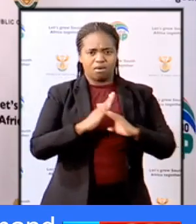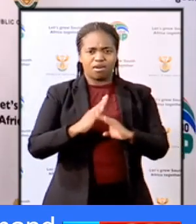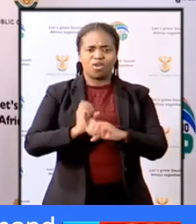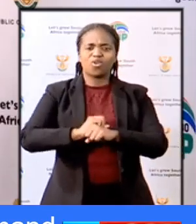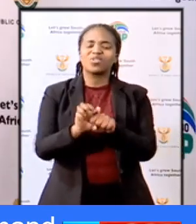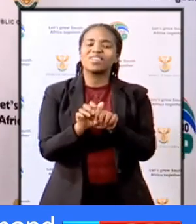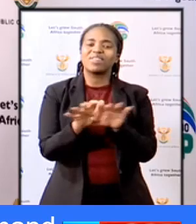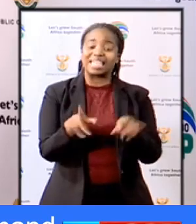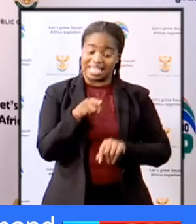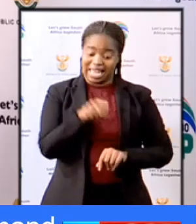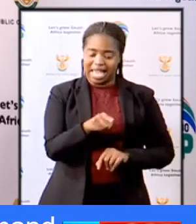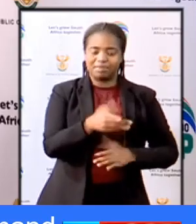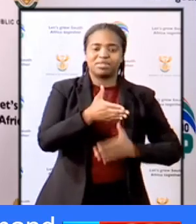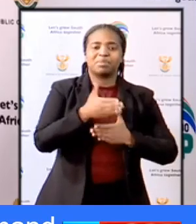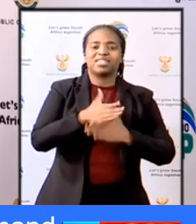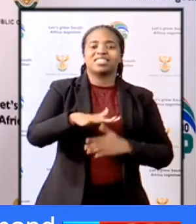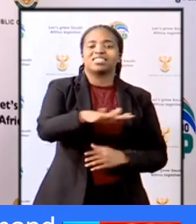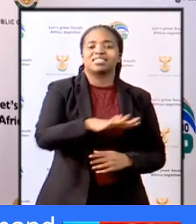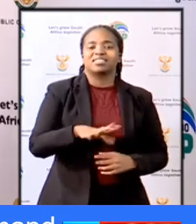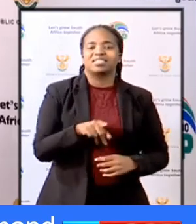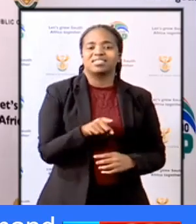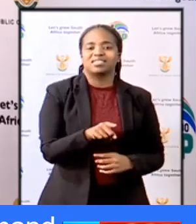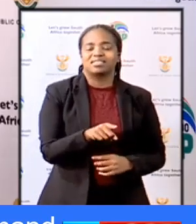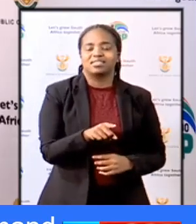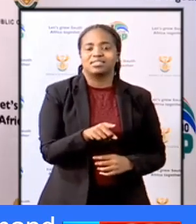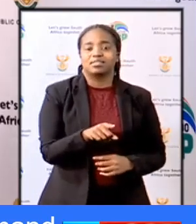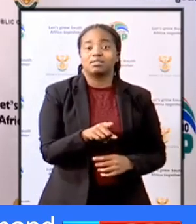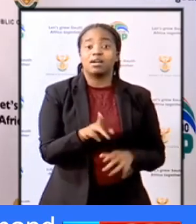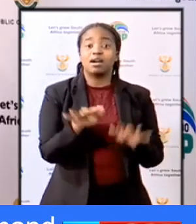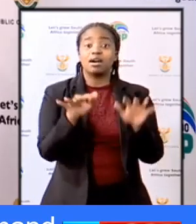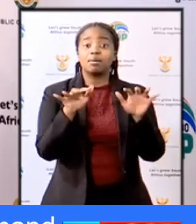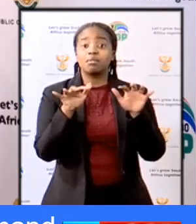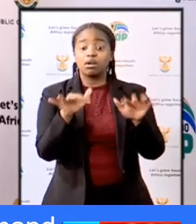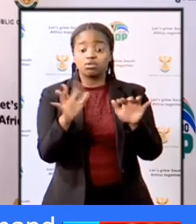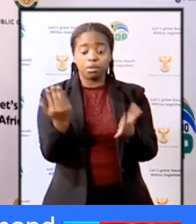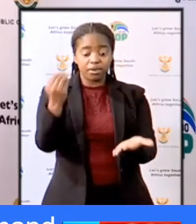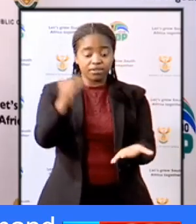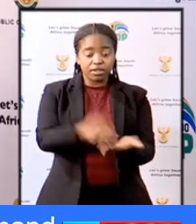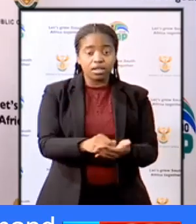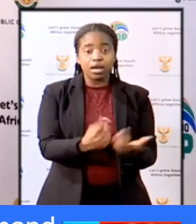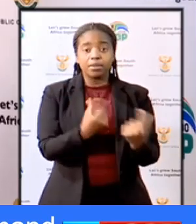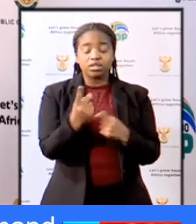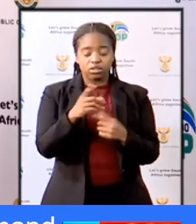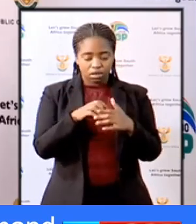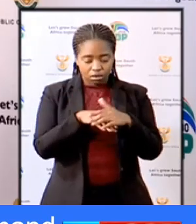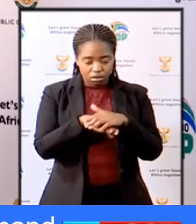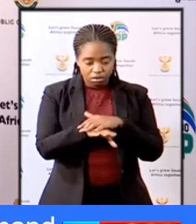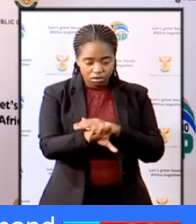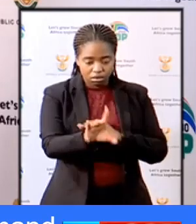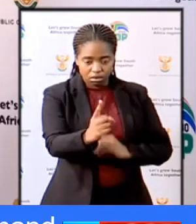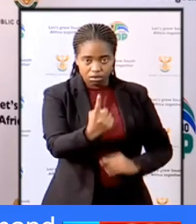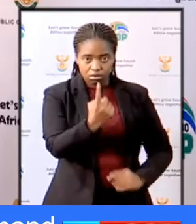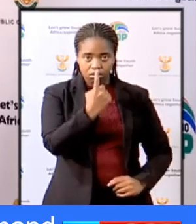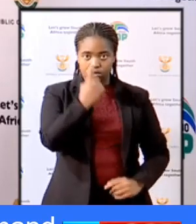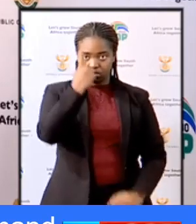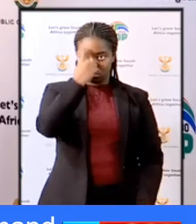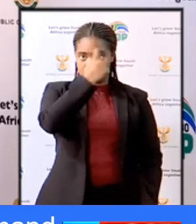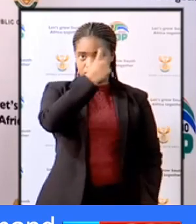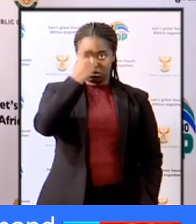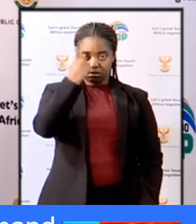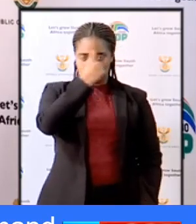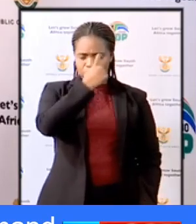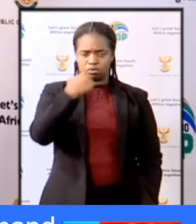nalesifo khona embonini. Abantu mabefika kufanele babheke ukuthi abanazo